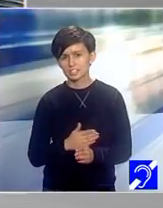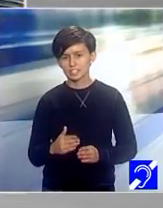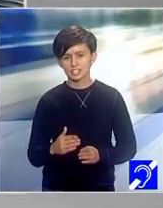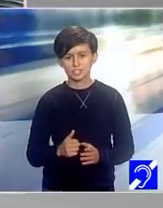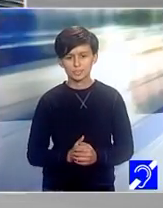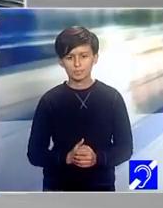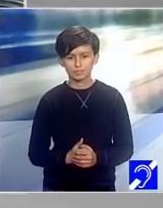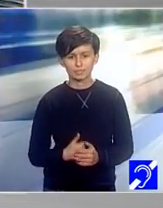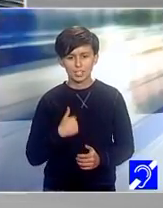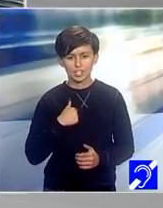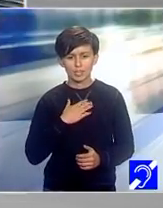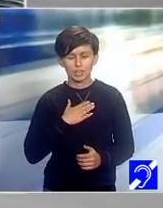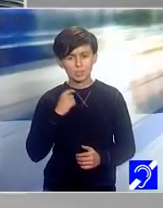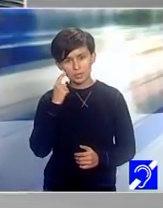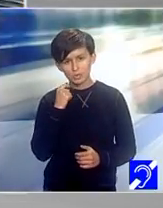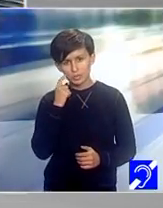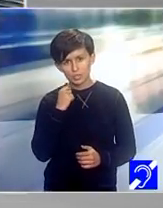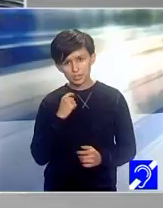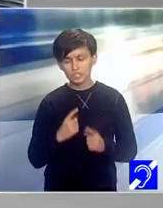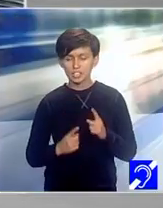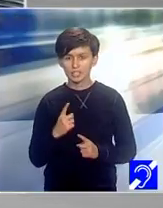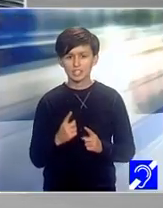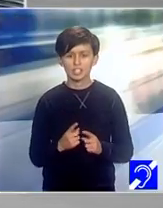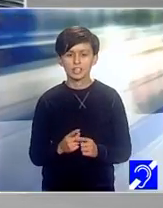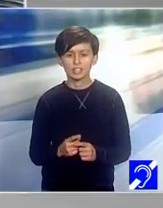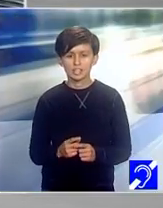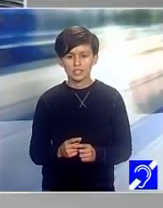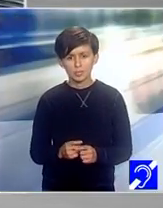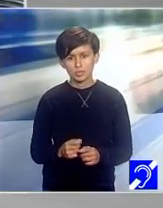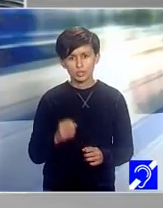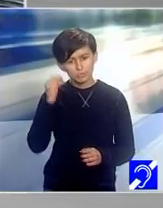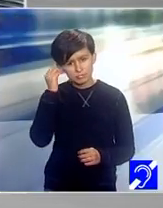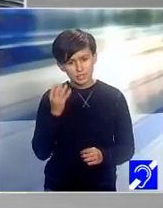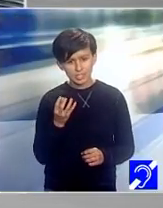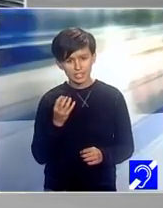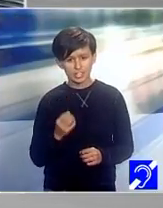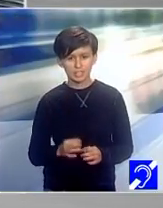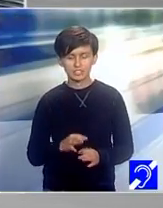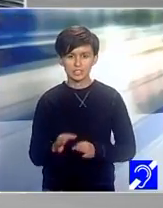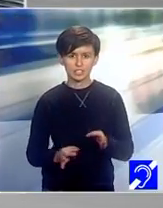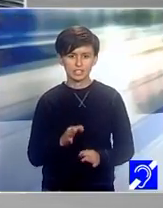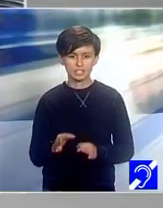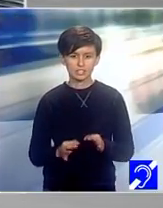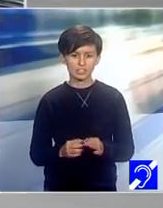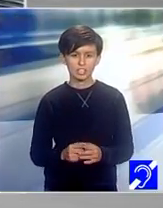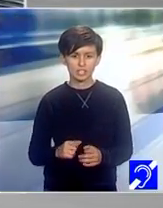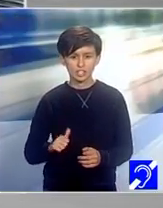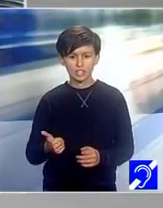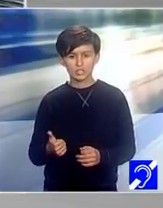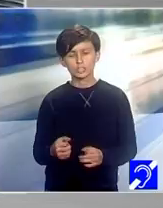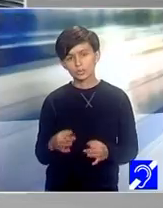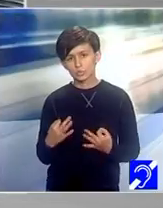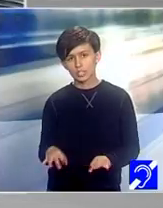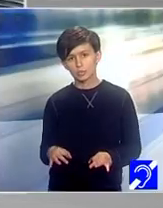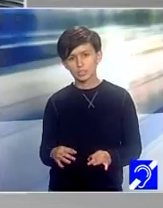știți, am și o curiozitate, dacă puneți una lângă alta, o creație tradițională și una așa dusă pe modern. Vi se